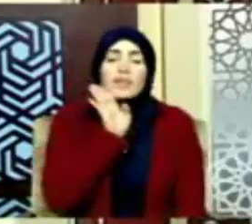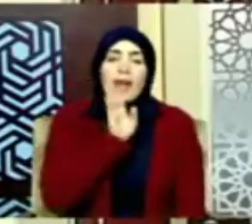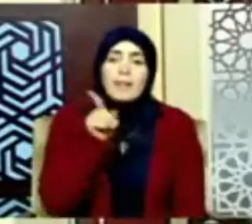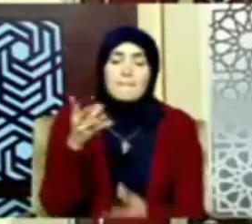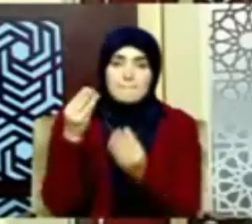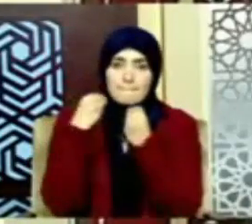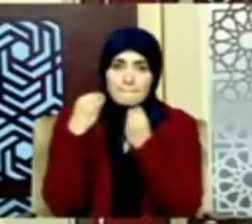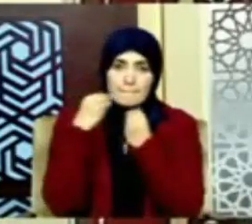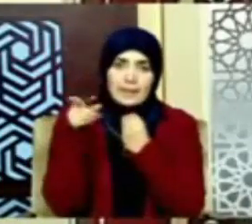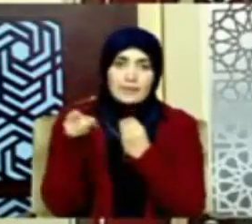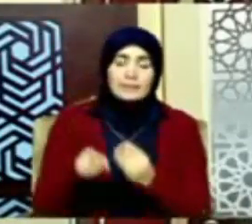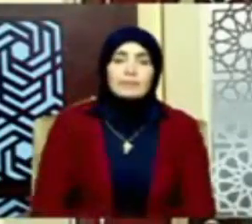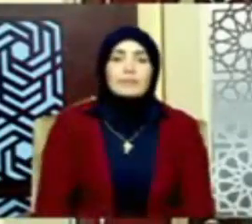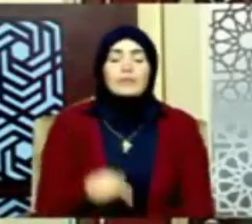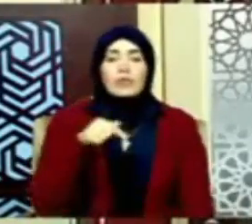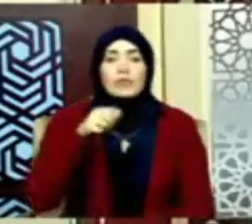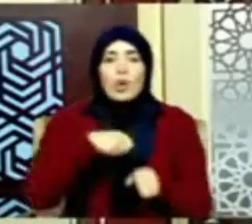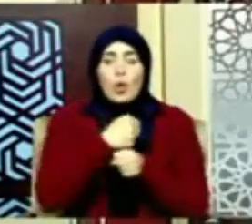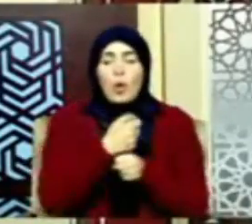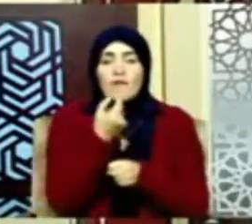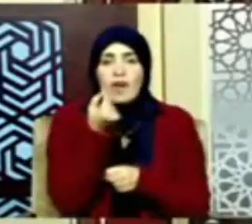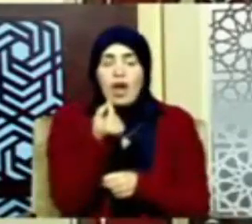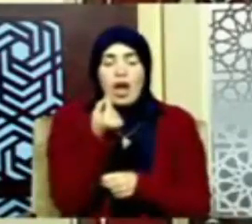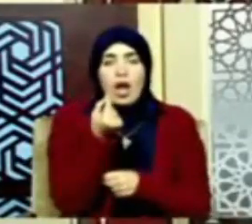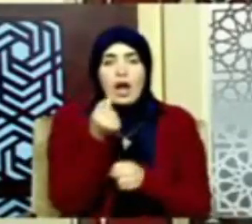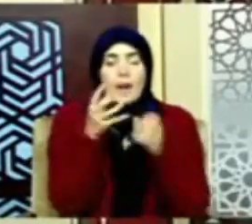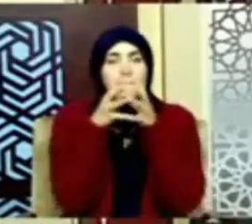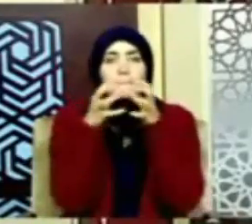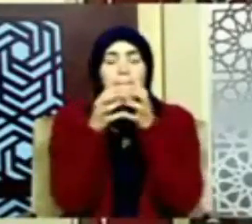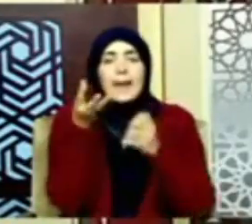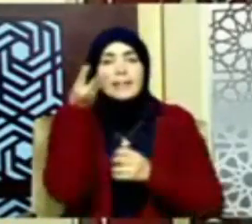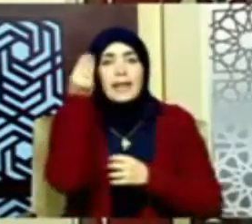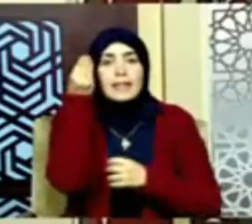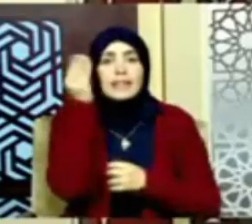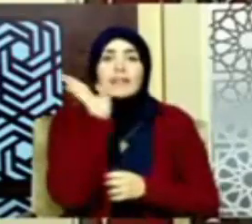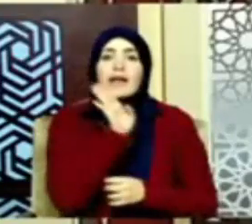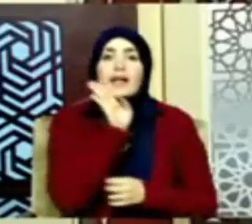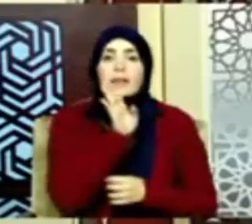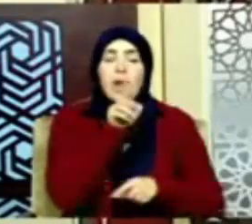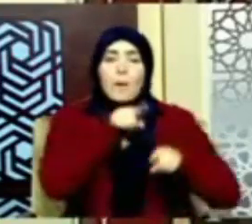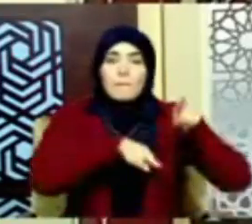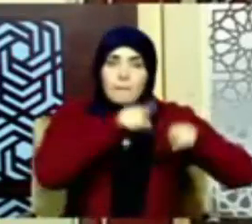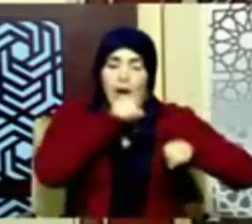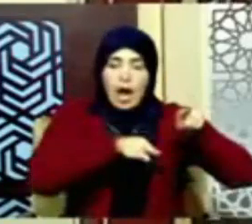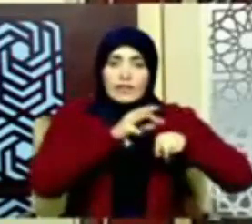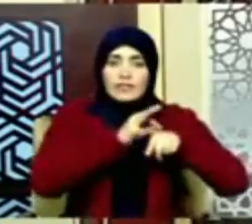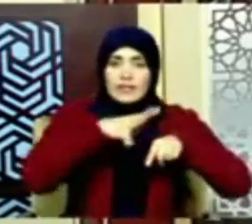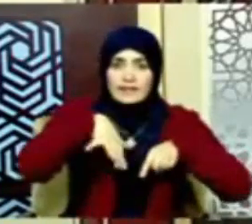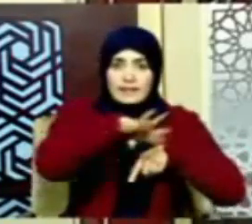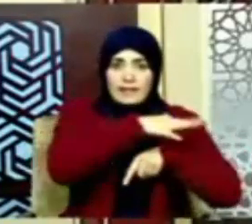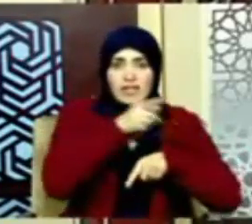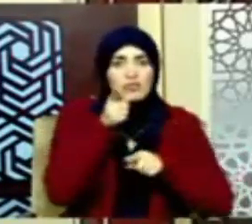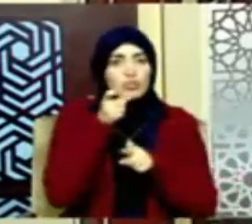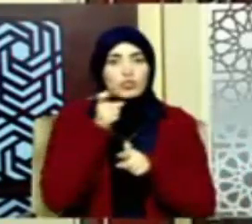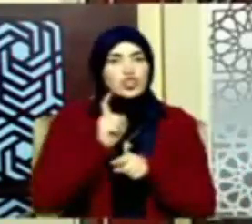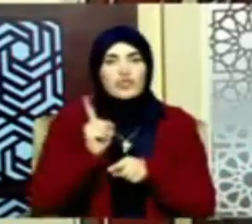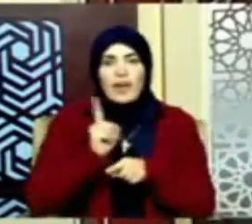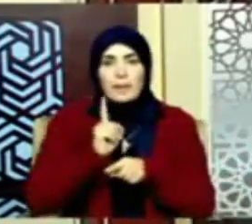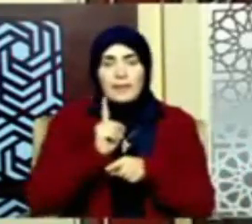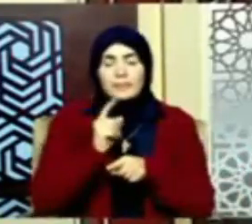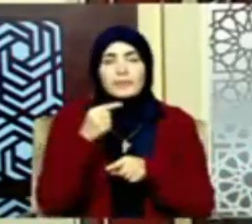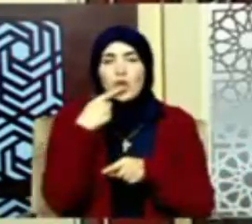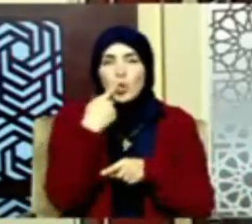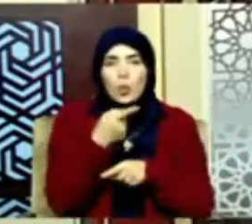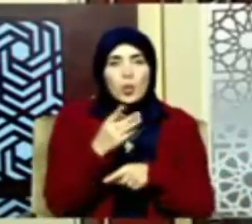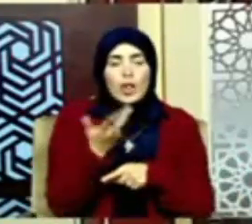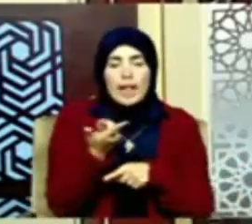هنا وقفت. ما المقصود بالعلم؟ بعض الناس دون فهم يضيقون